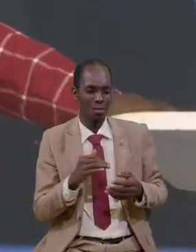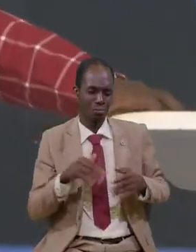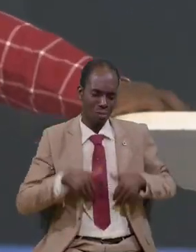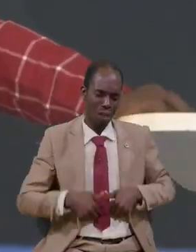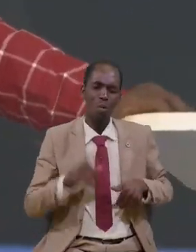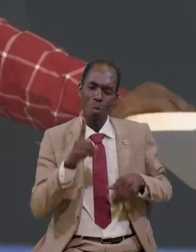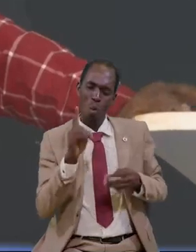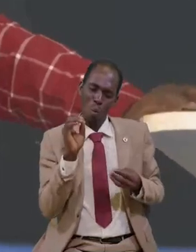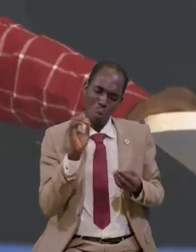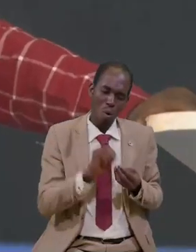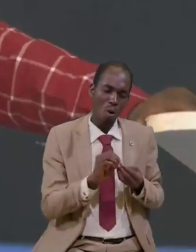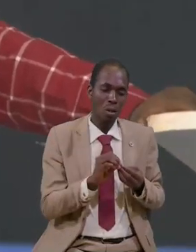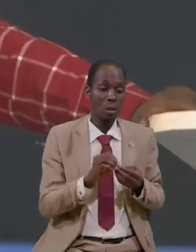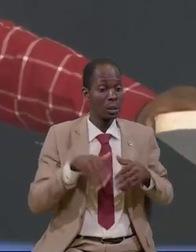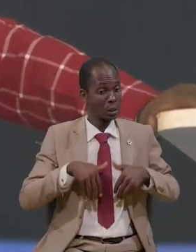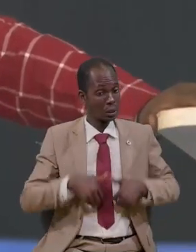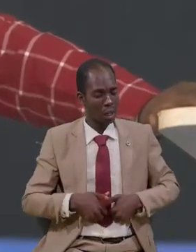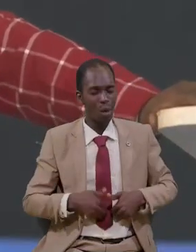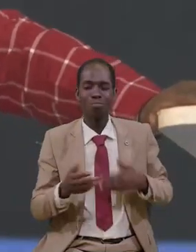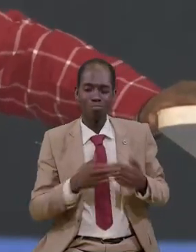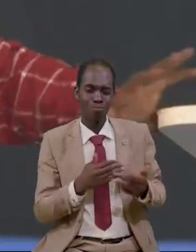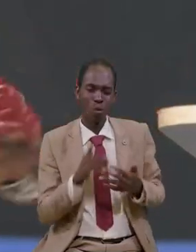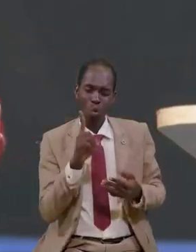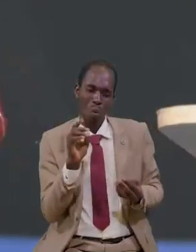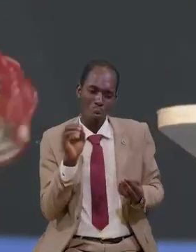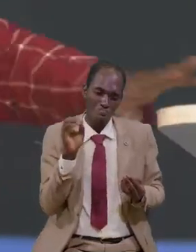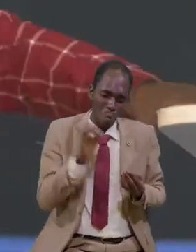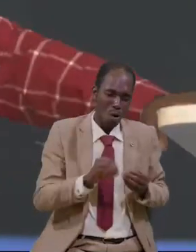juste un autre coup. Fatigué, mais